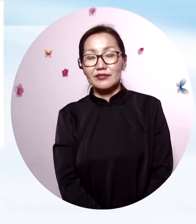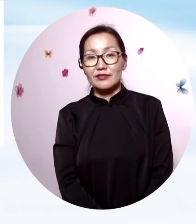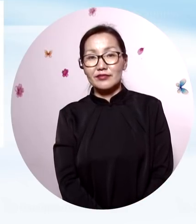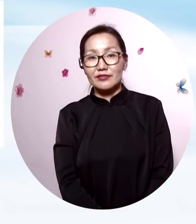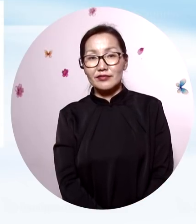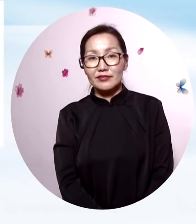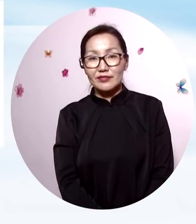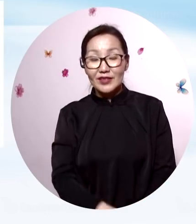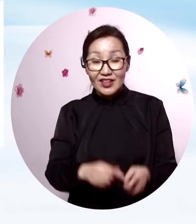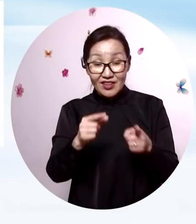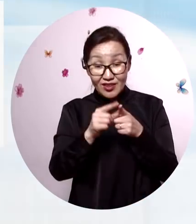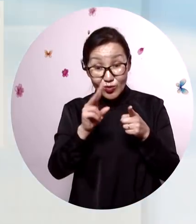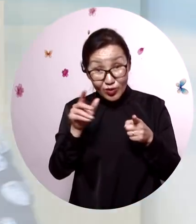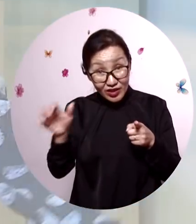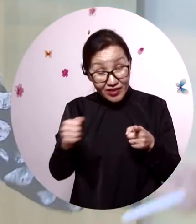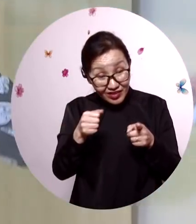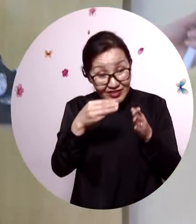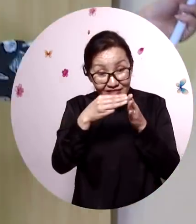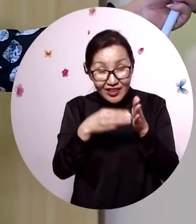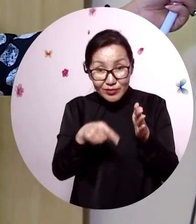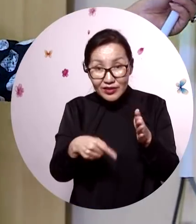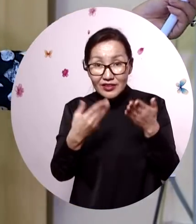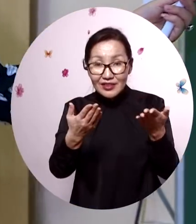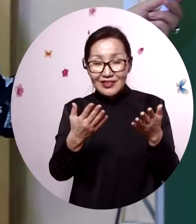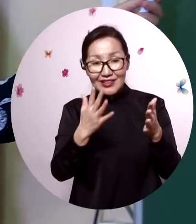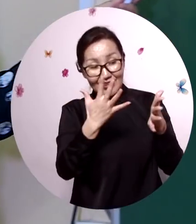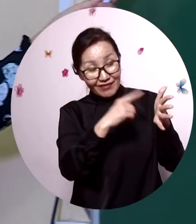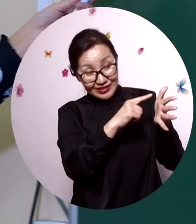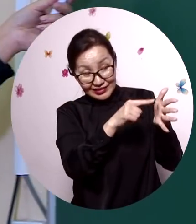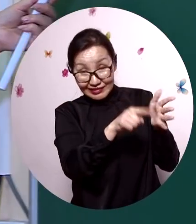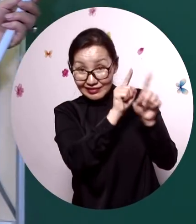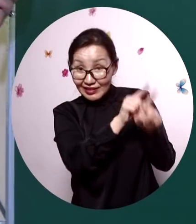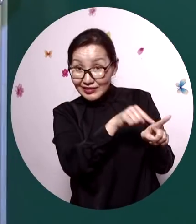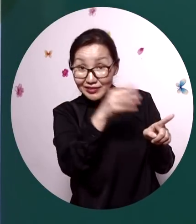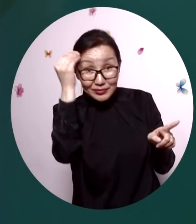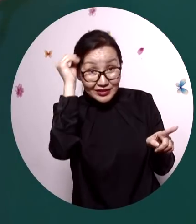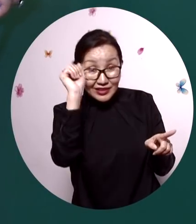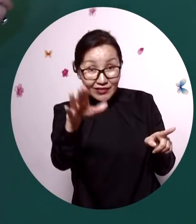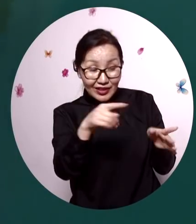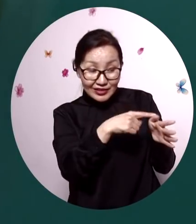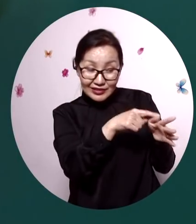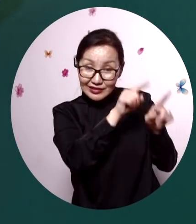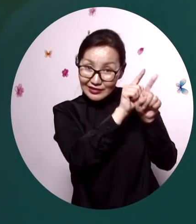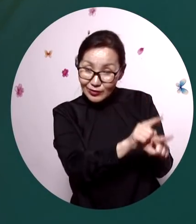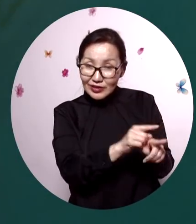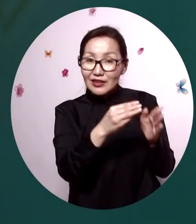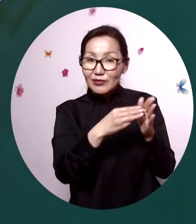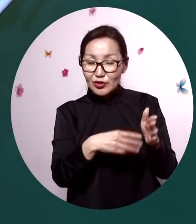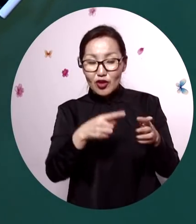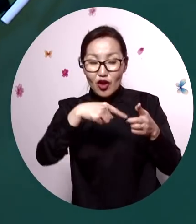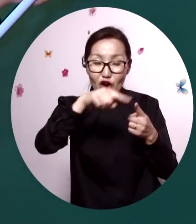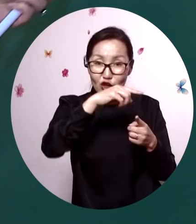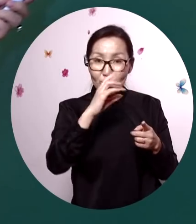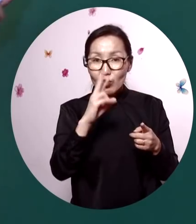За, хэлцүүгэд тайлбарлахдаа дараах таван дарааллаа ашиглан мартуузай. Их өгүүлбэрээс хэлцүүгийг олно.